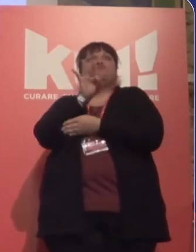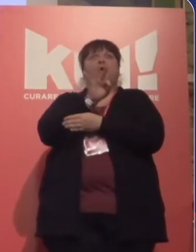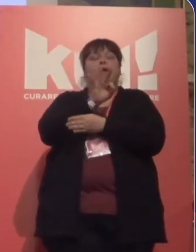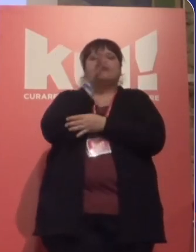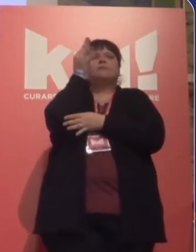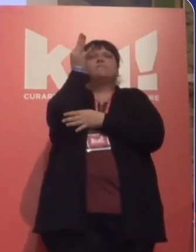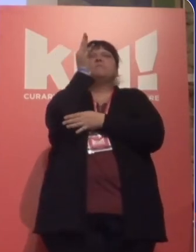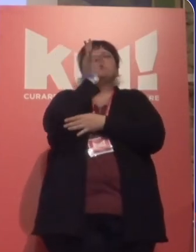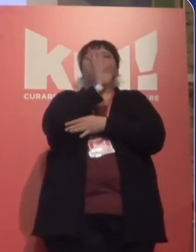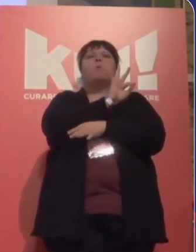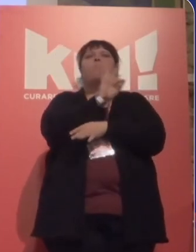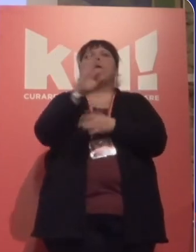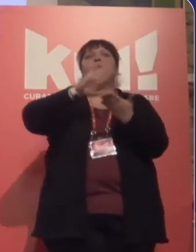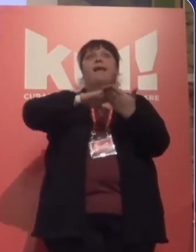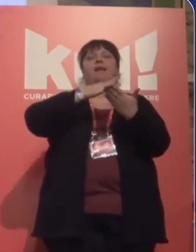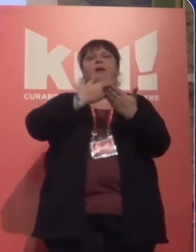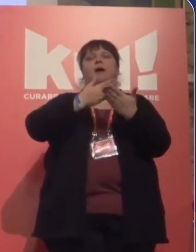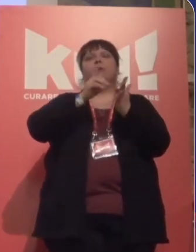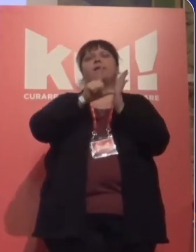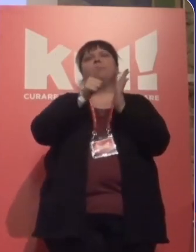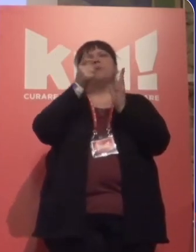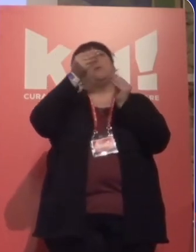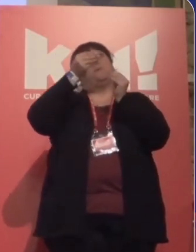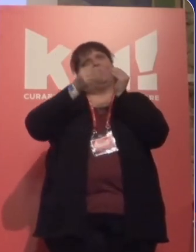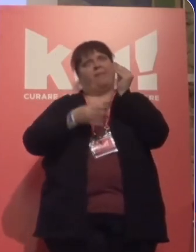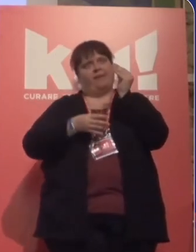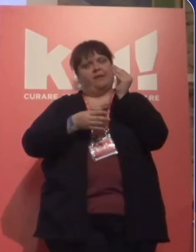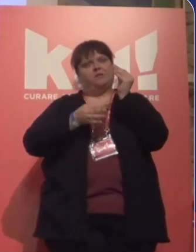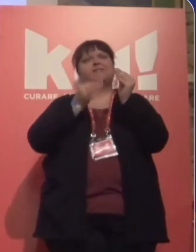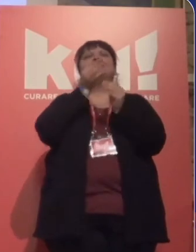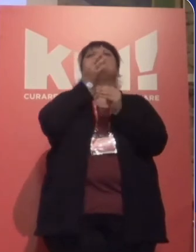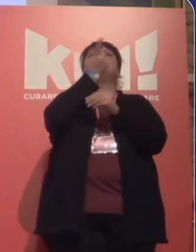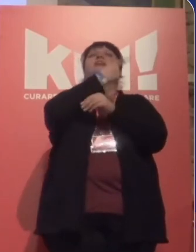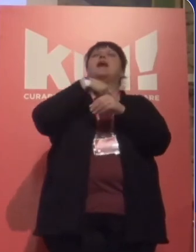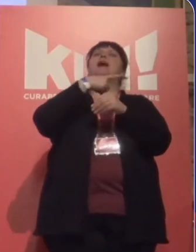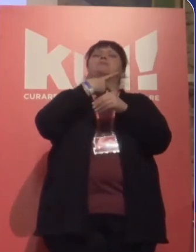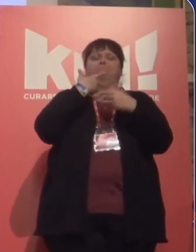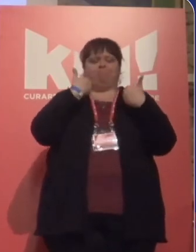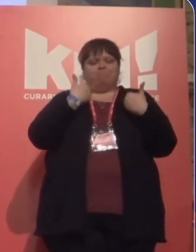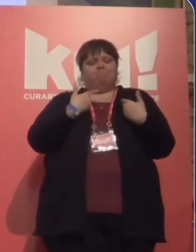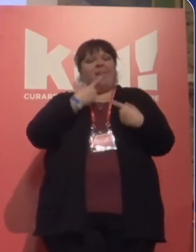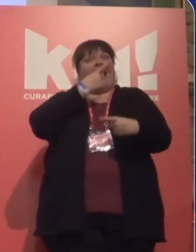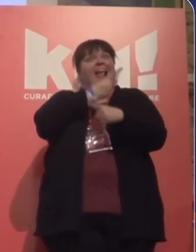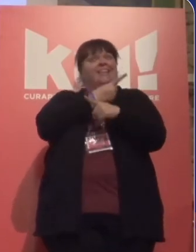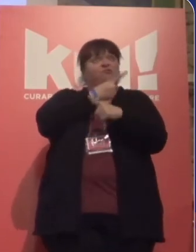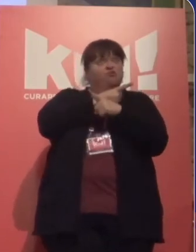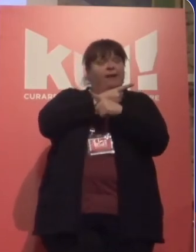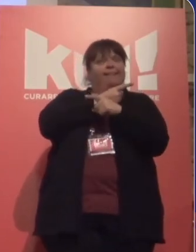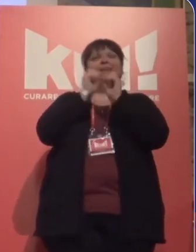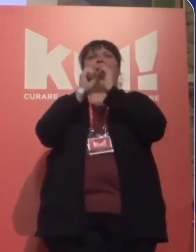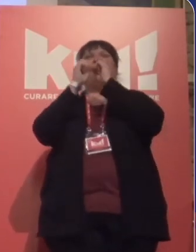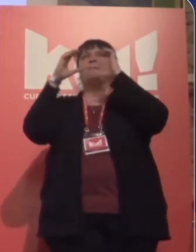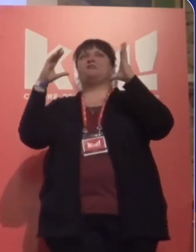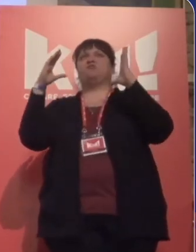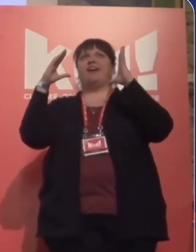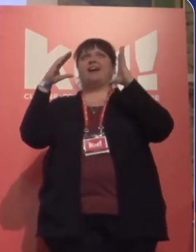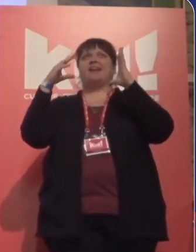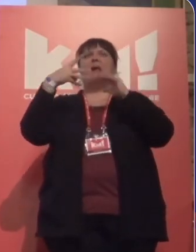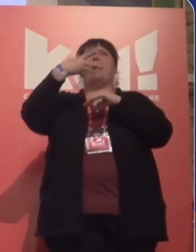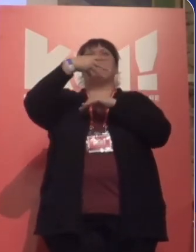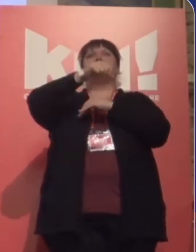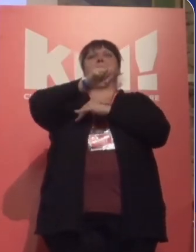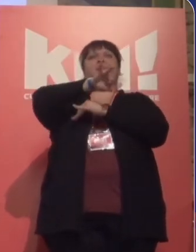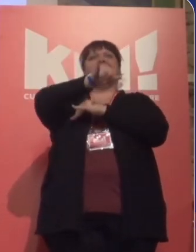saper essere esigenti immaginare pierfrancesco majorino come assessore alle politiche